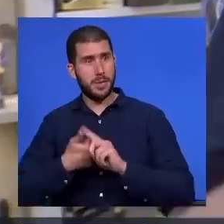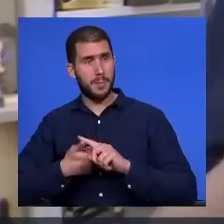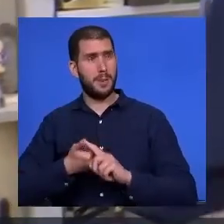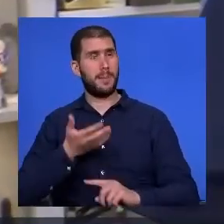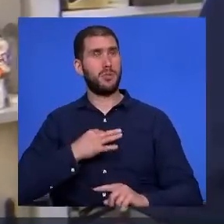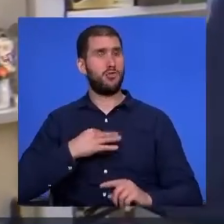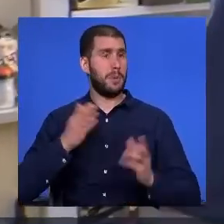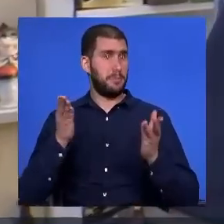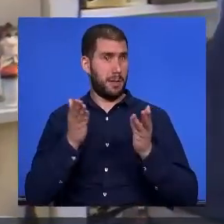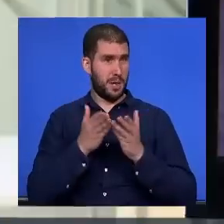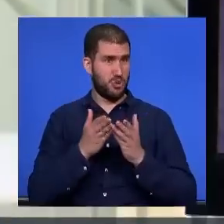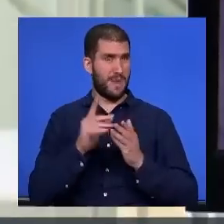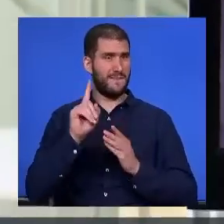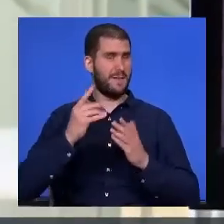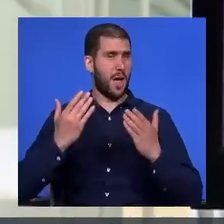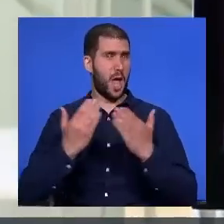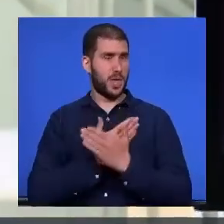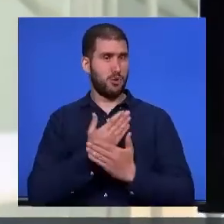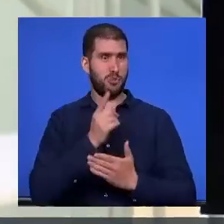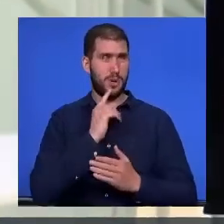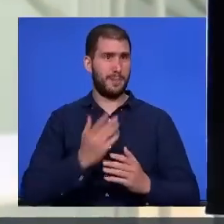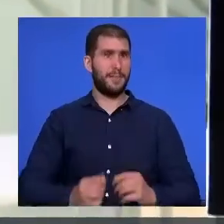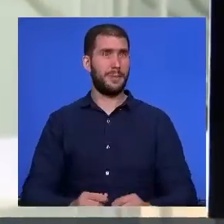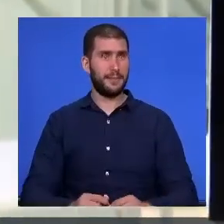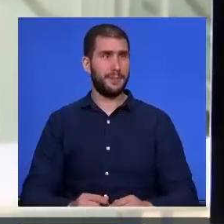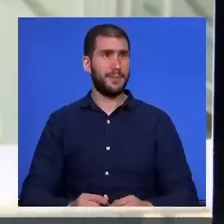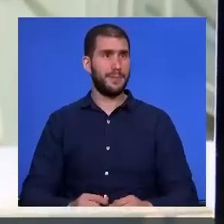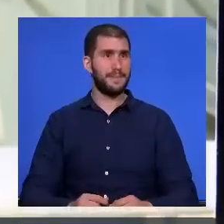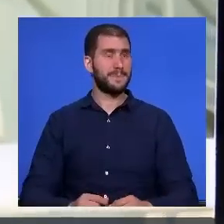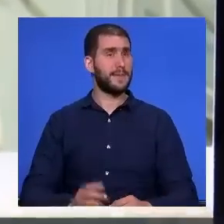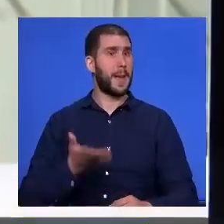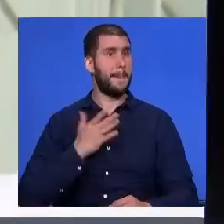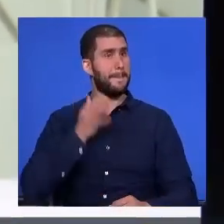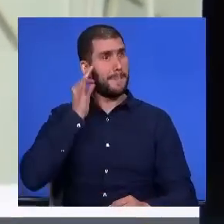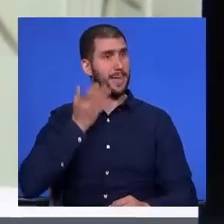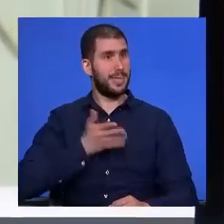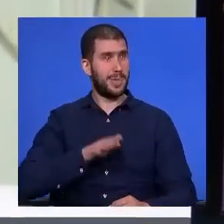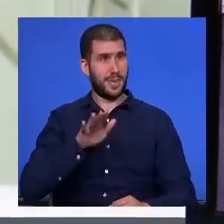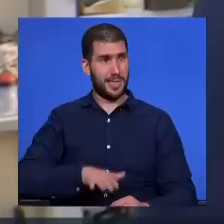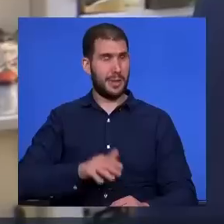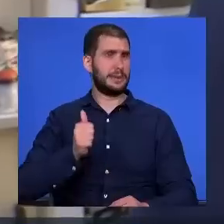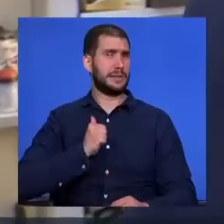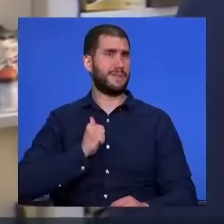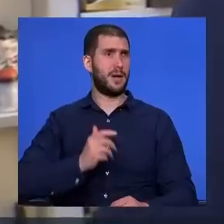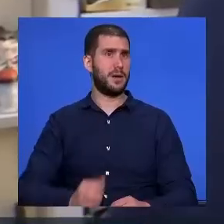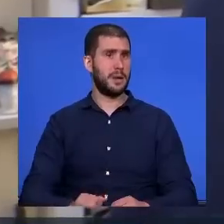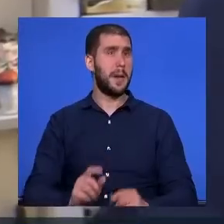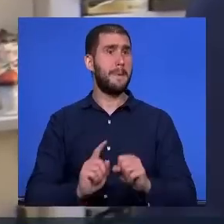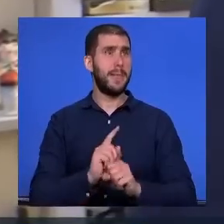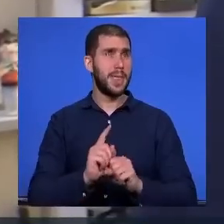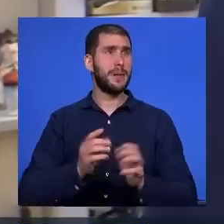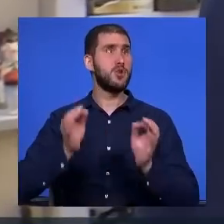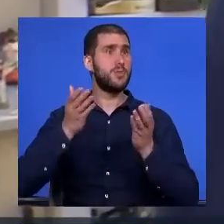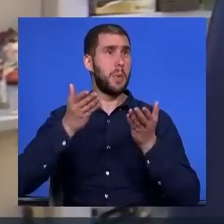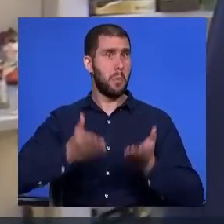הבן שלי בבאר שבע, בבא חדשה זה נקרא, ובת הקטנה בצבא, בינתיים באופן רשמי